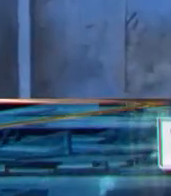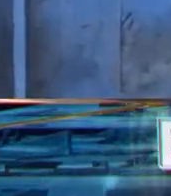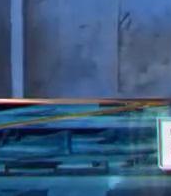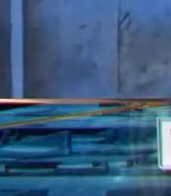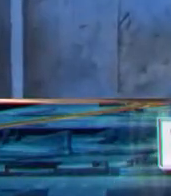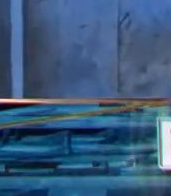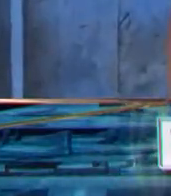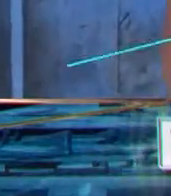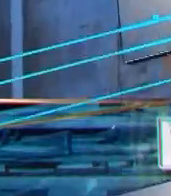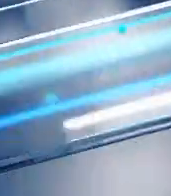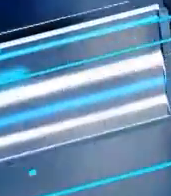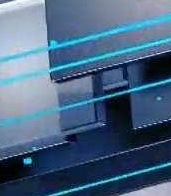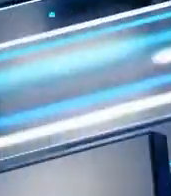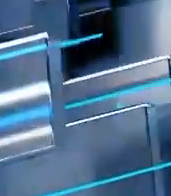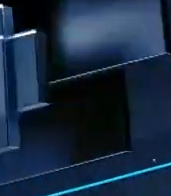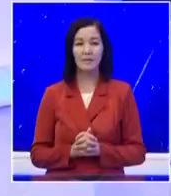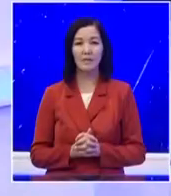табысталды.